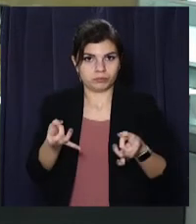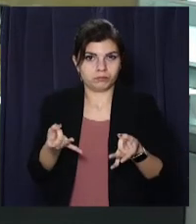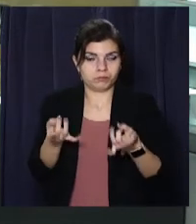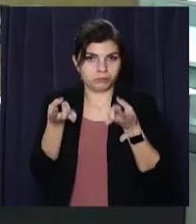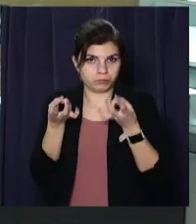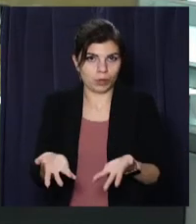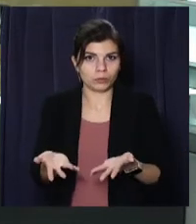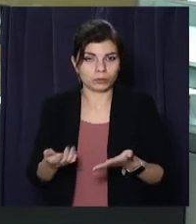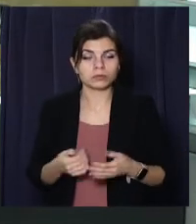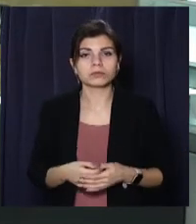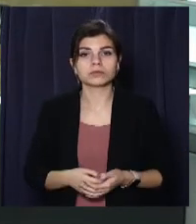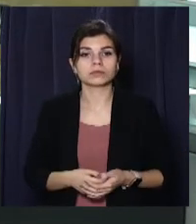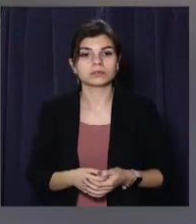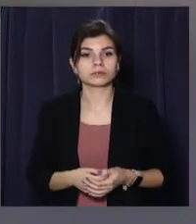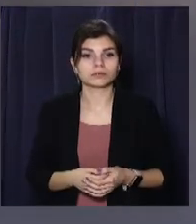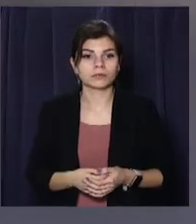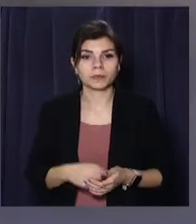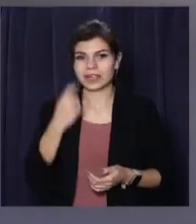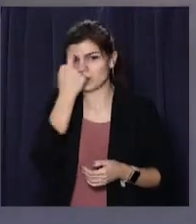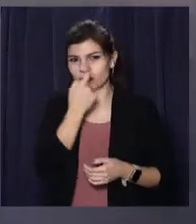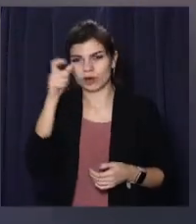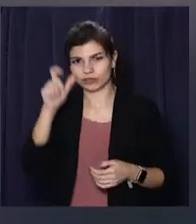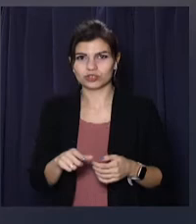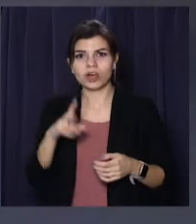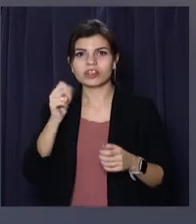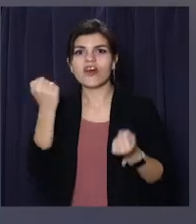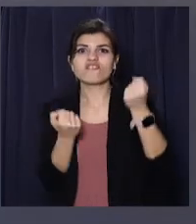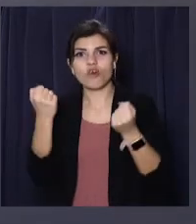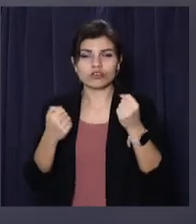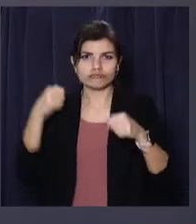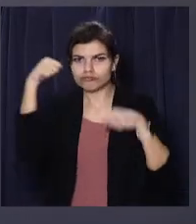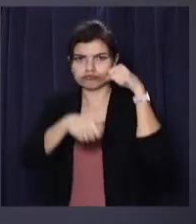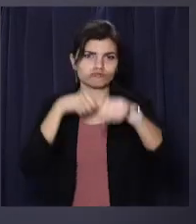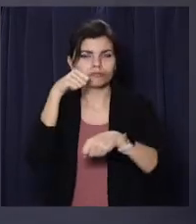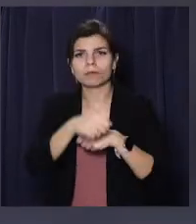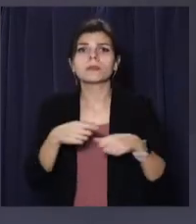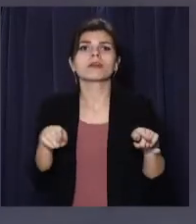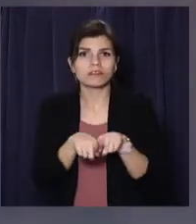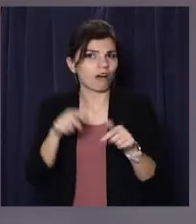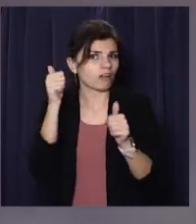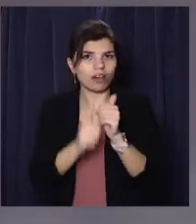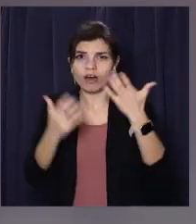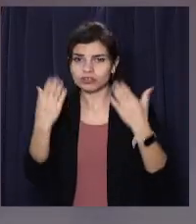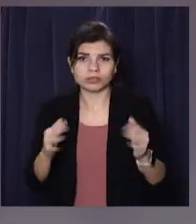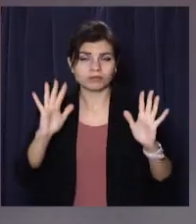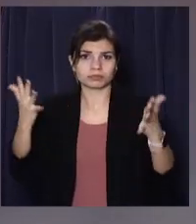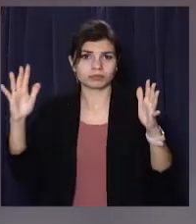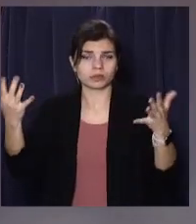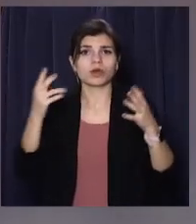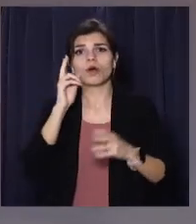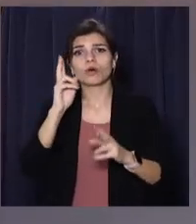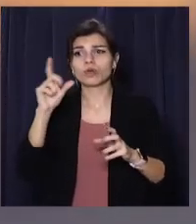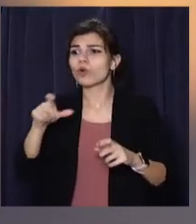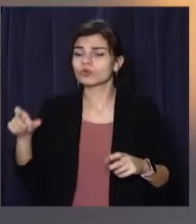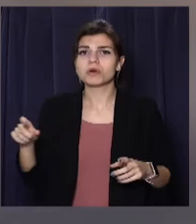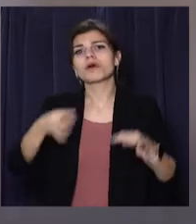Далі в сюжеті. П'яний дебошир кидається на водія з кулаками. І таке майже щодня. Трапляється, що комусь з